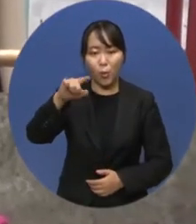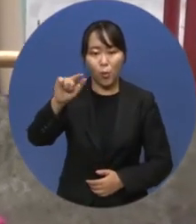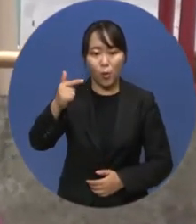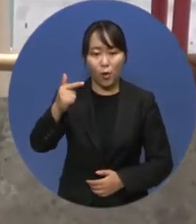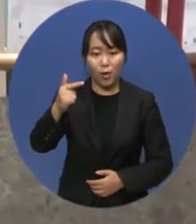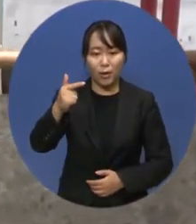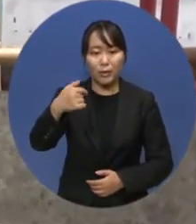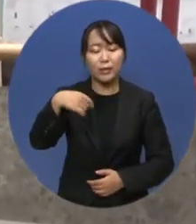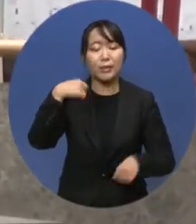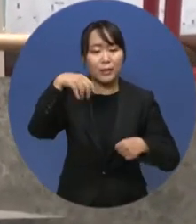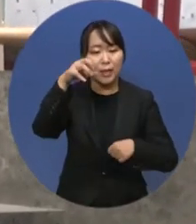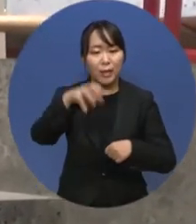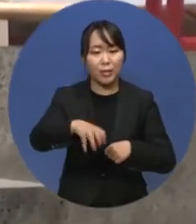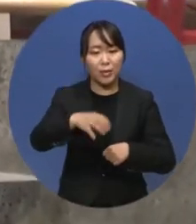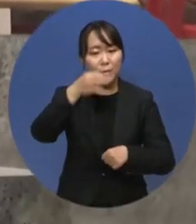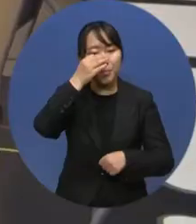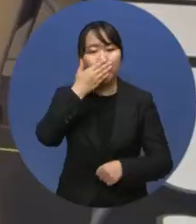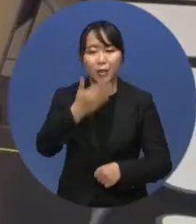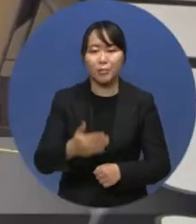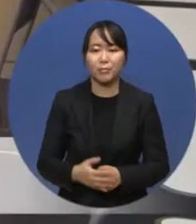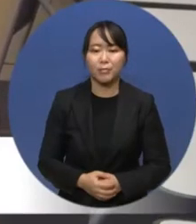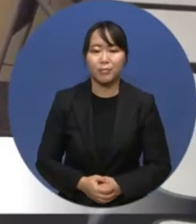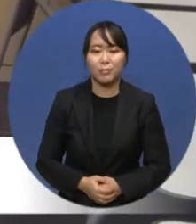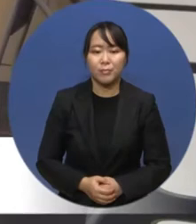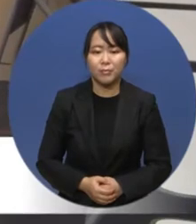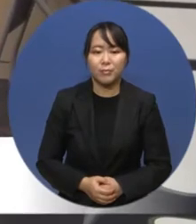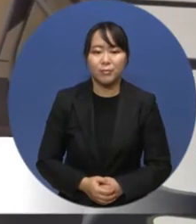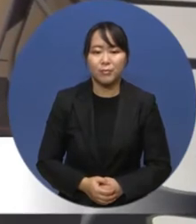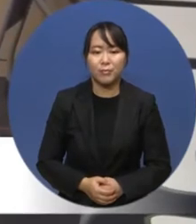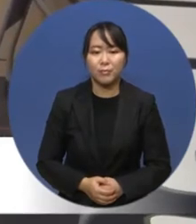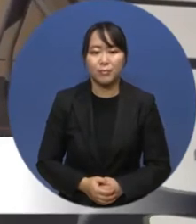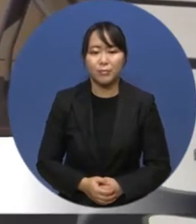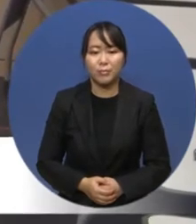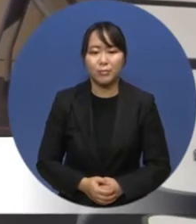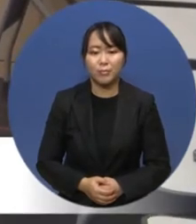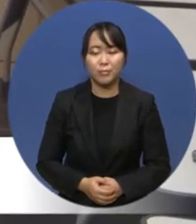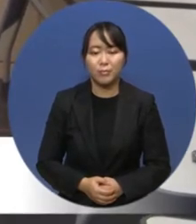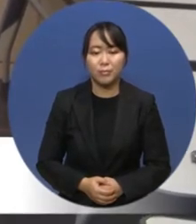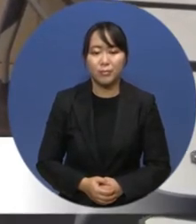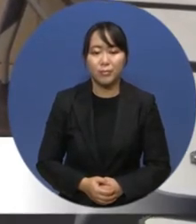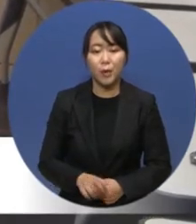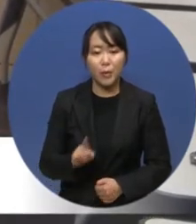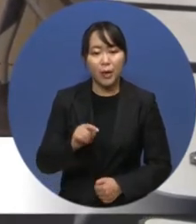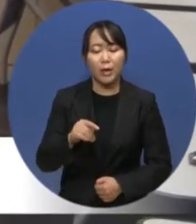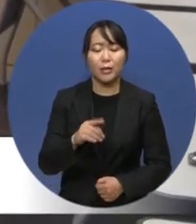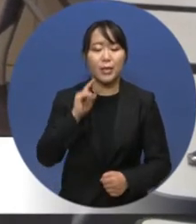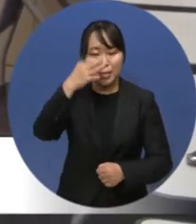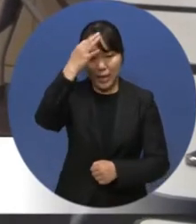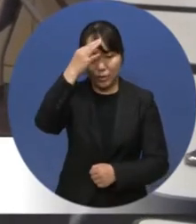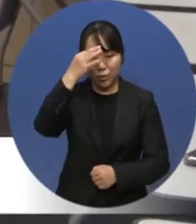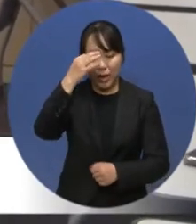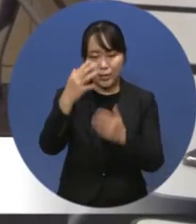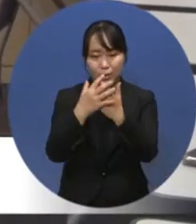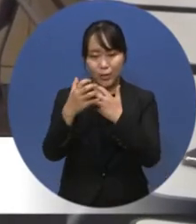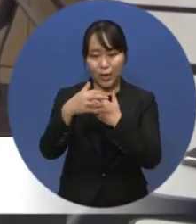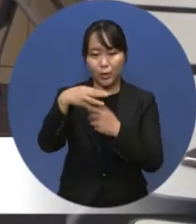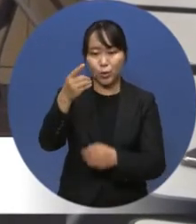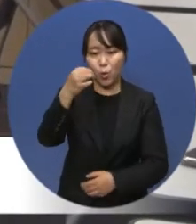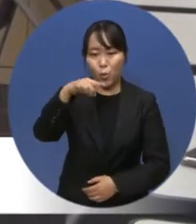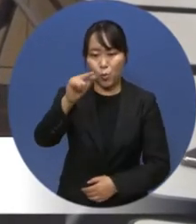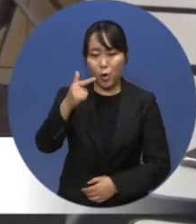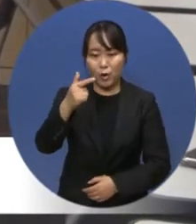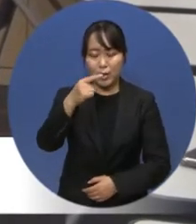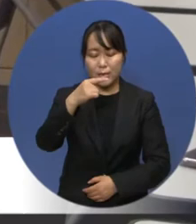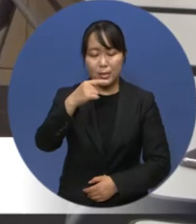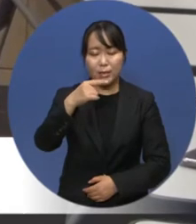공연될 예정입니다. 네, 연극 레미제라블은 예술의 전당 토벌극장에서 8월